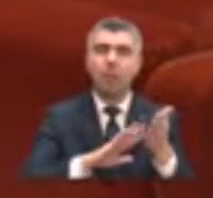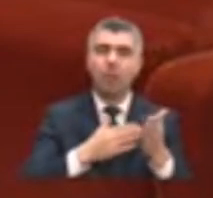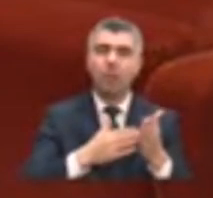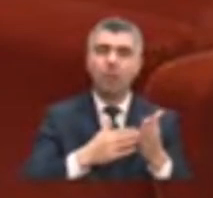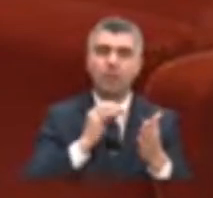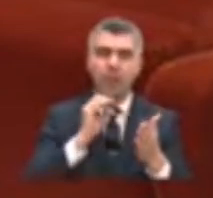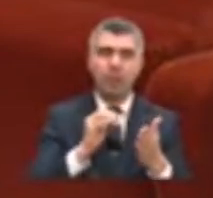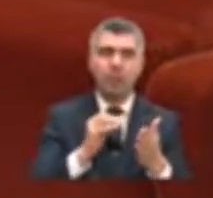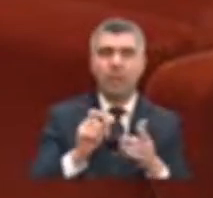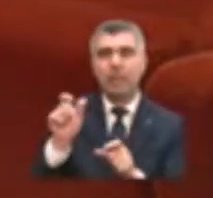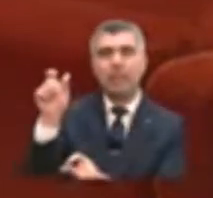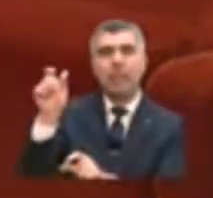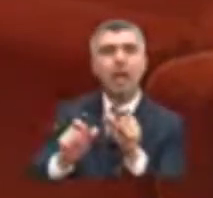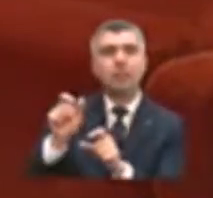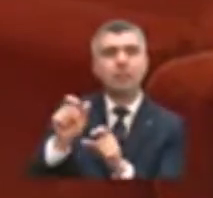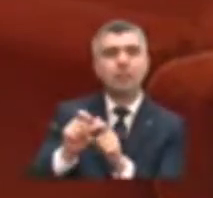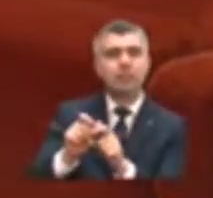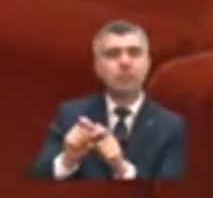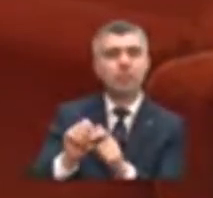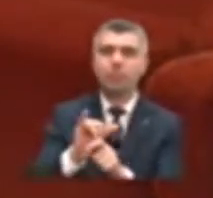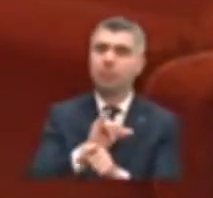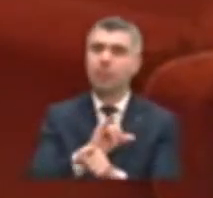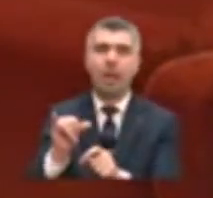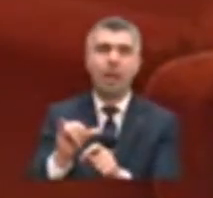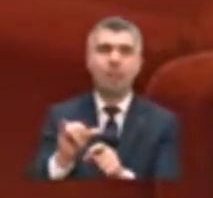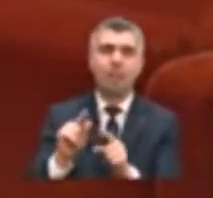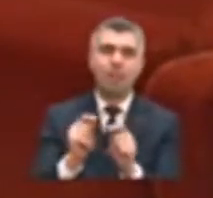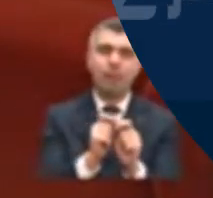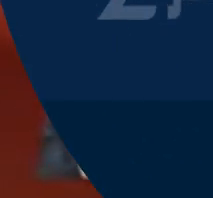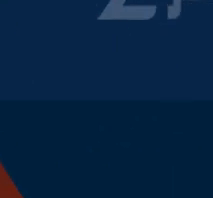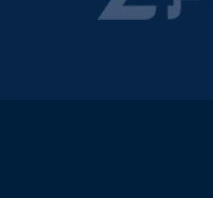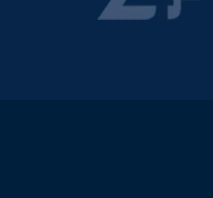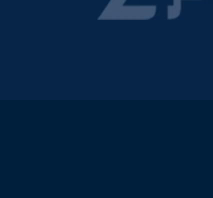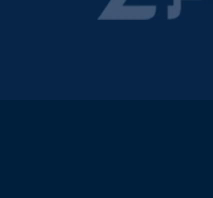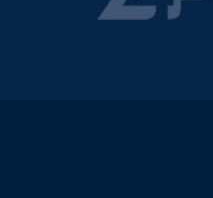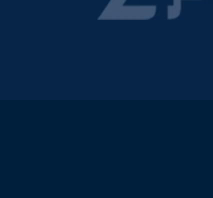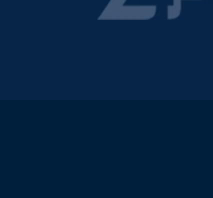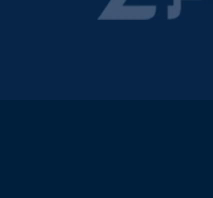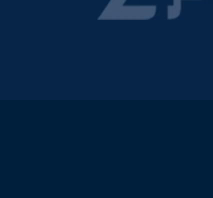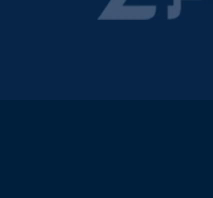وهذوك الناس فوق انهم يمس بهم واحد الجريده خزعبله ما عندها حتى قيمه. شكرا.